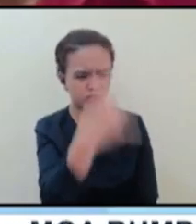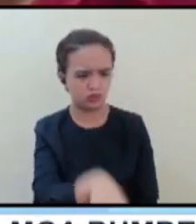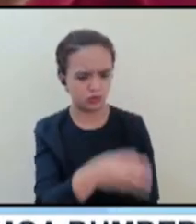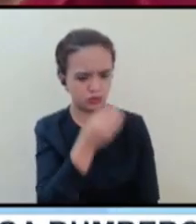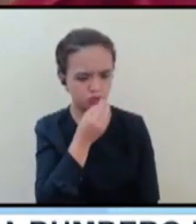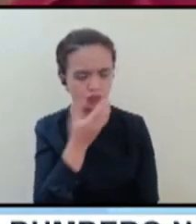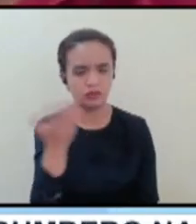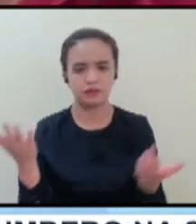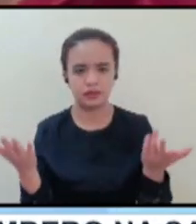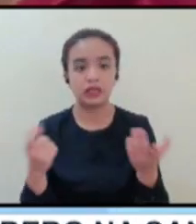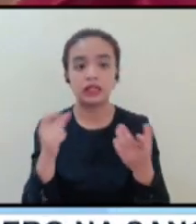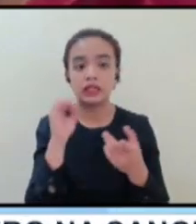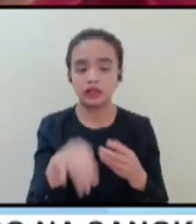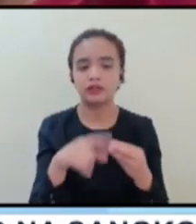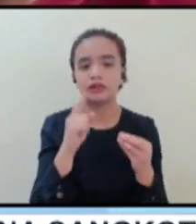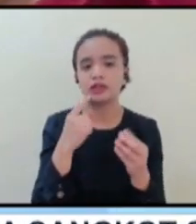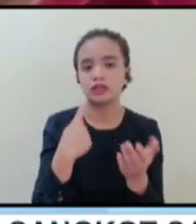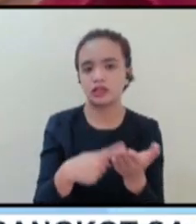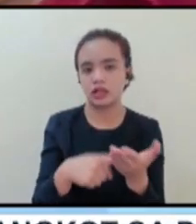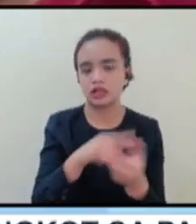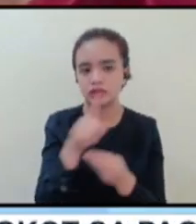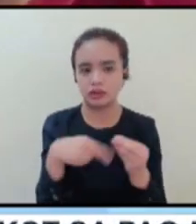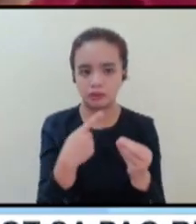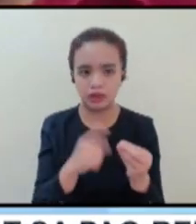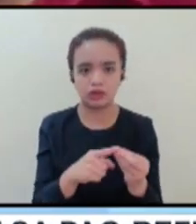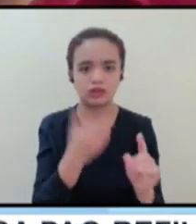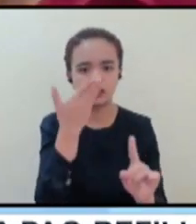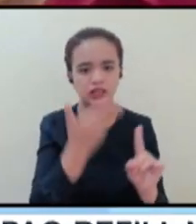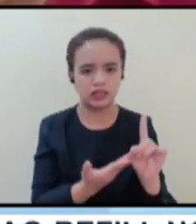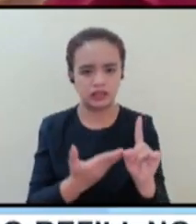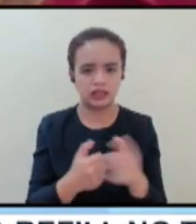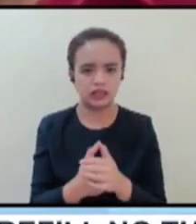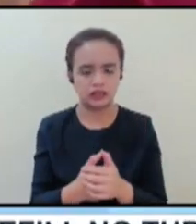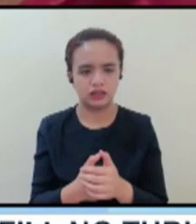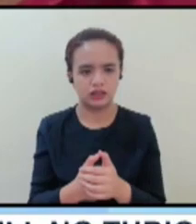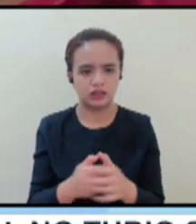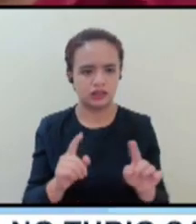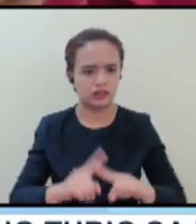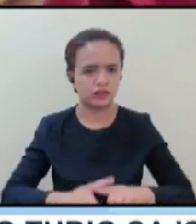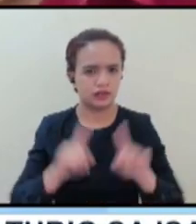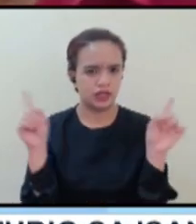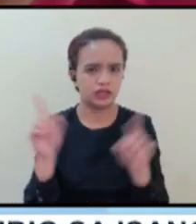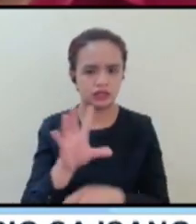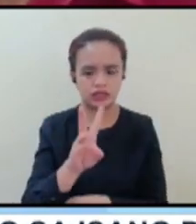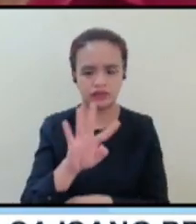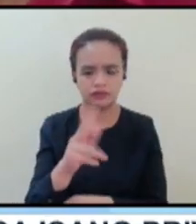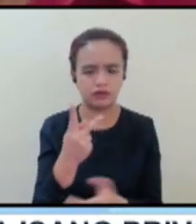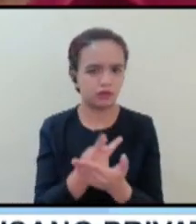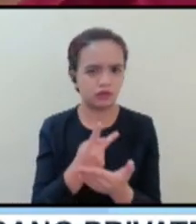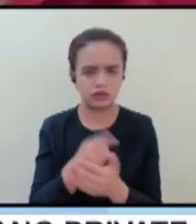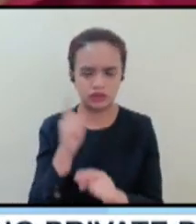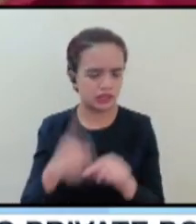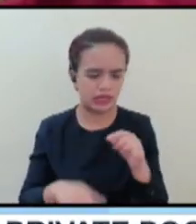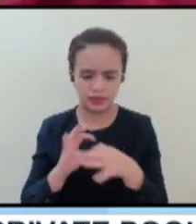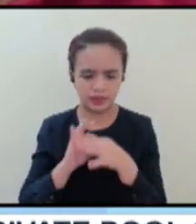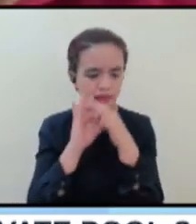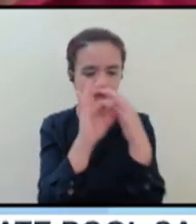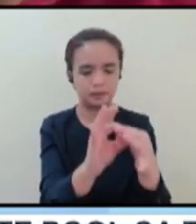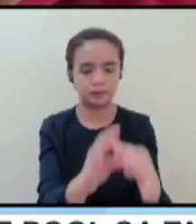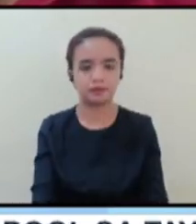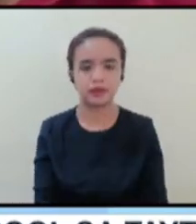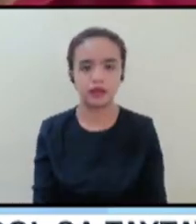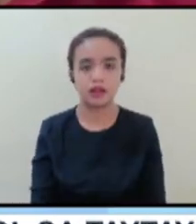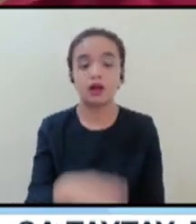kapag pag-uusapan natin ang karanasan ng isang ordinaryong mamamayan, mukhang malayo yung 64. Hindi makarelate. Kasi